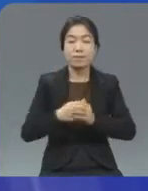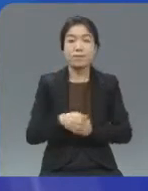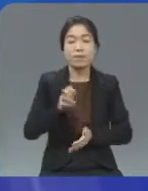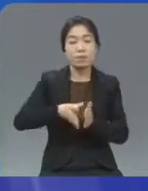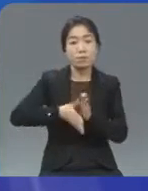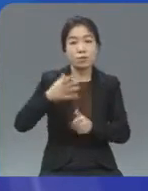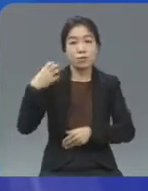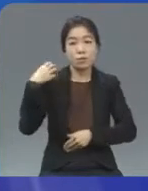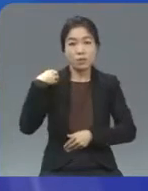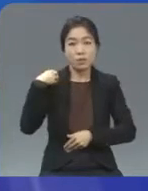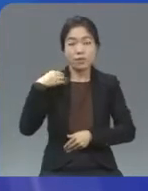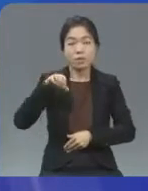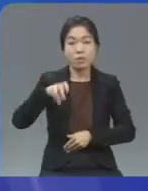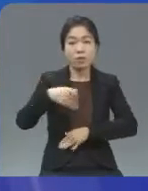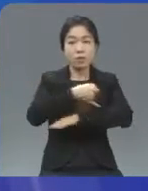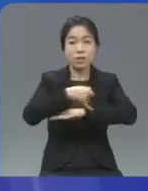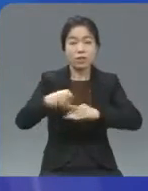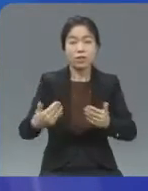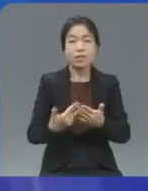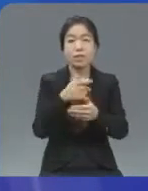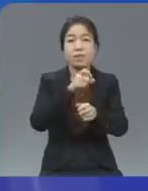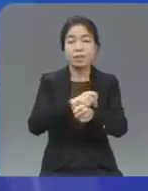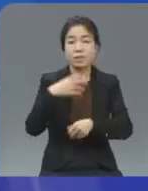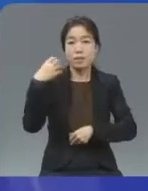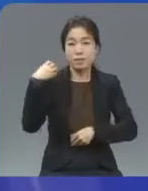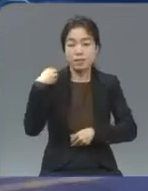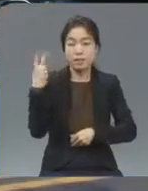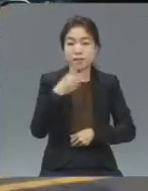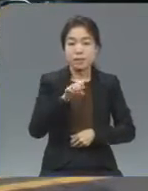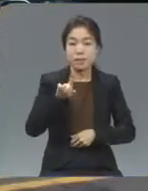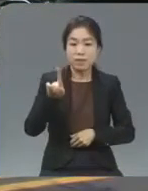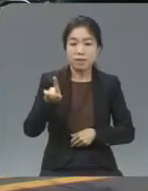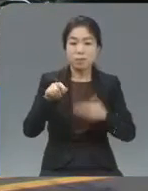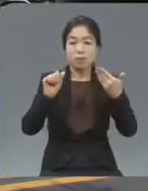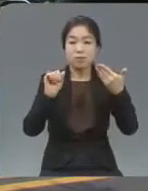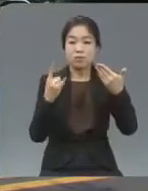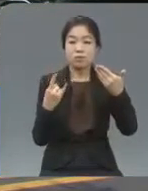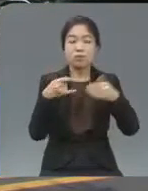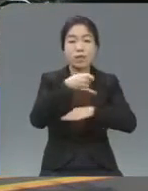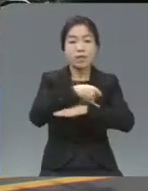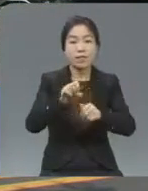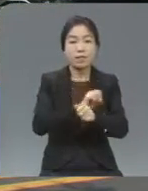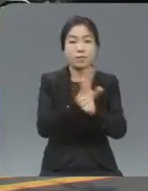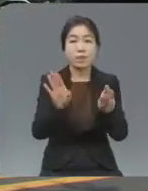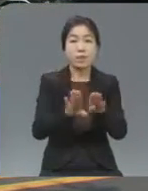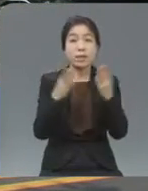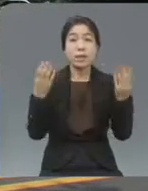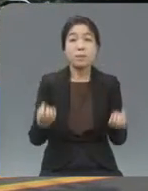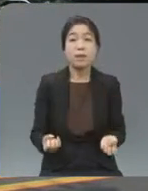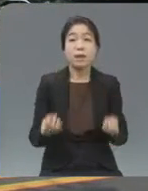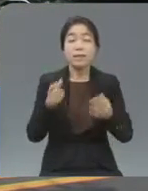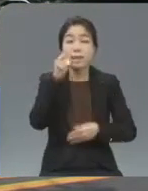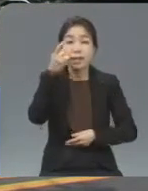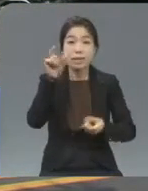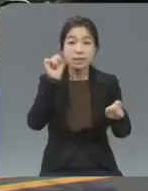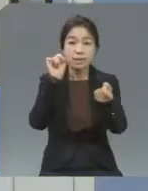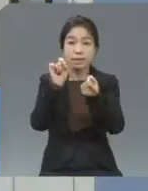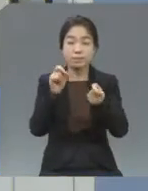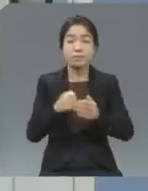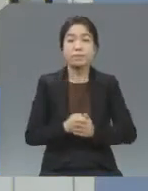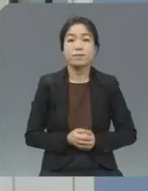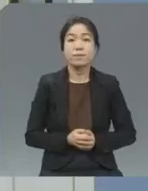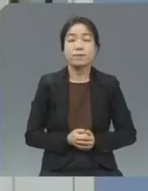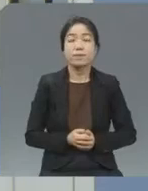광주시가 주최하고 광주 디자인진흥원이 주관하는 2021 제9회 광주 디자인 비엔날레 개막식이 한 달 앞으로